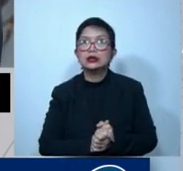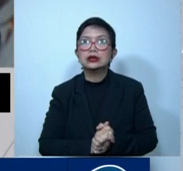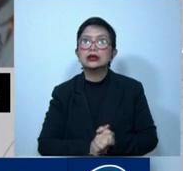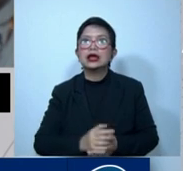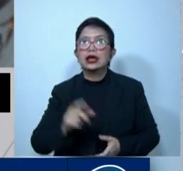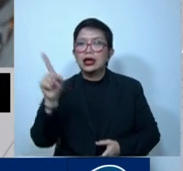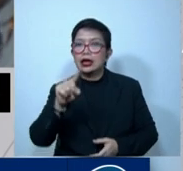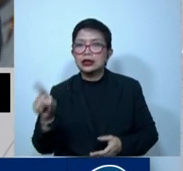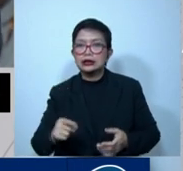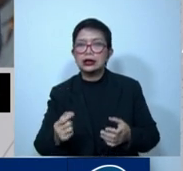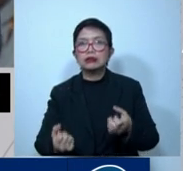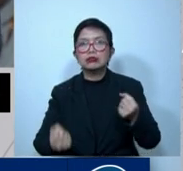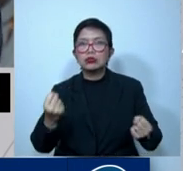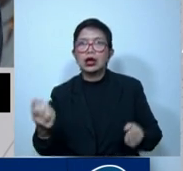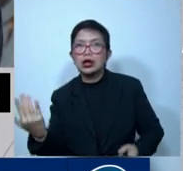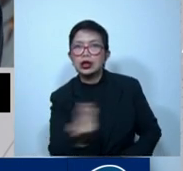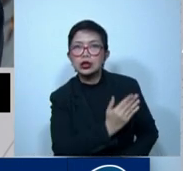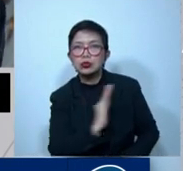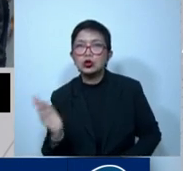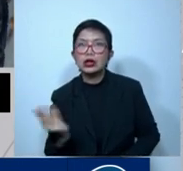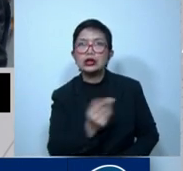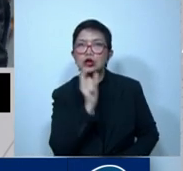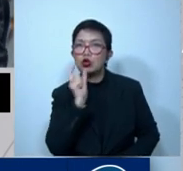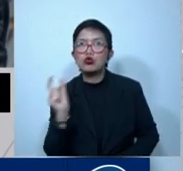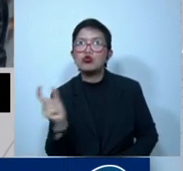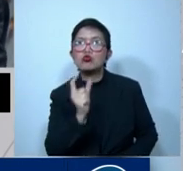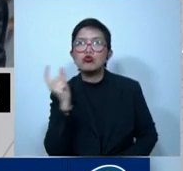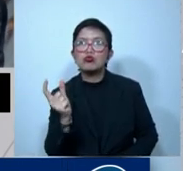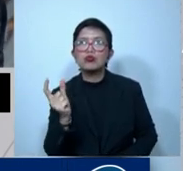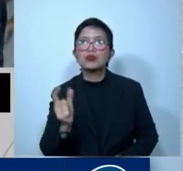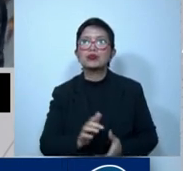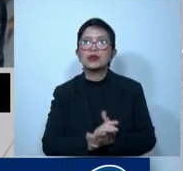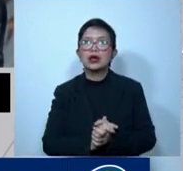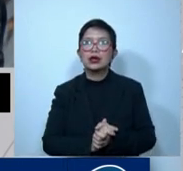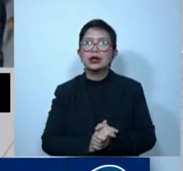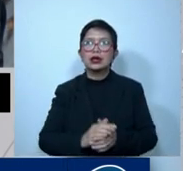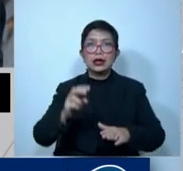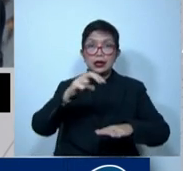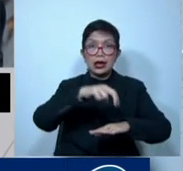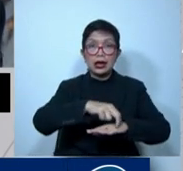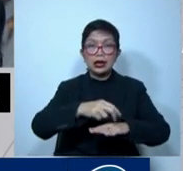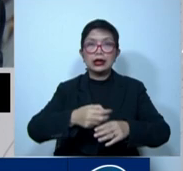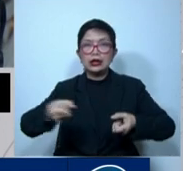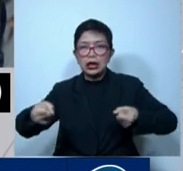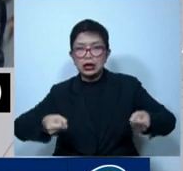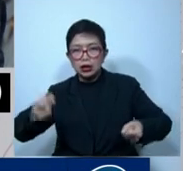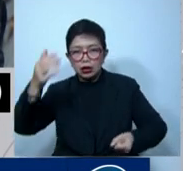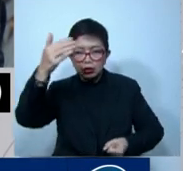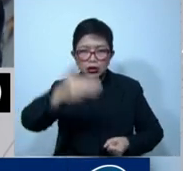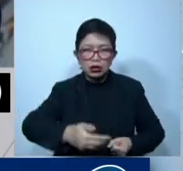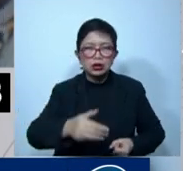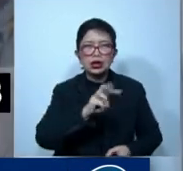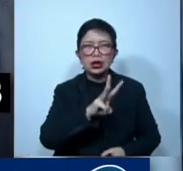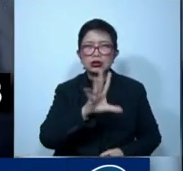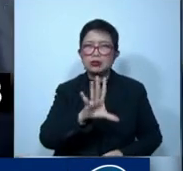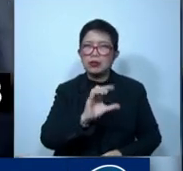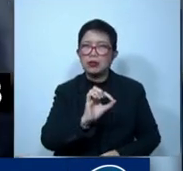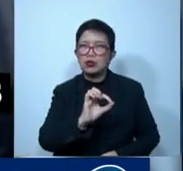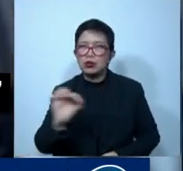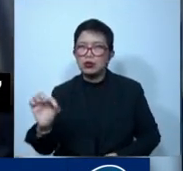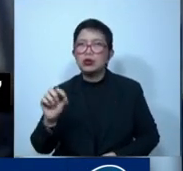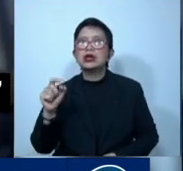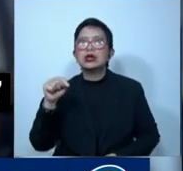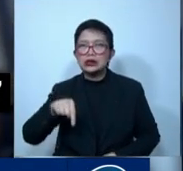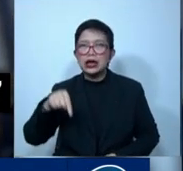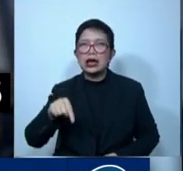umum yang ketiga konversi kendaraan umum dan dulu yang naik kendaraan umum hanya r350.000 per hari sekarang R